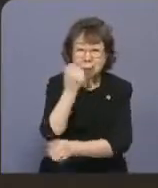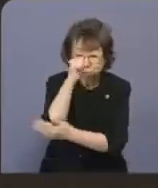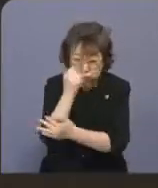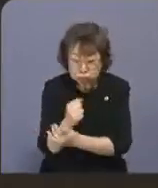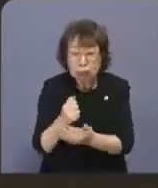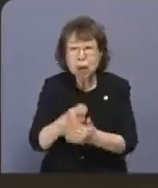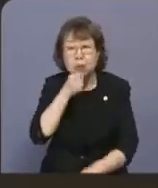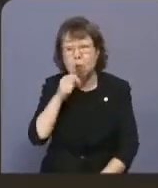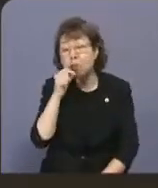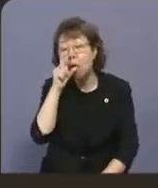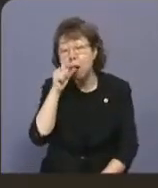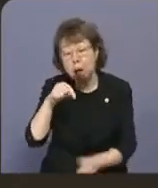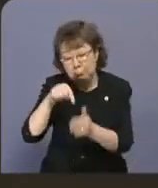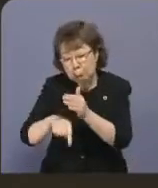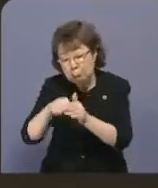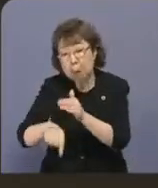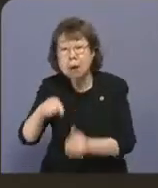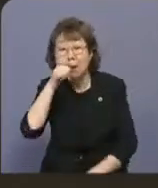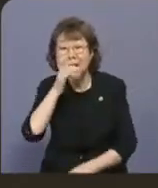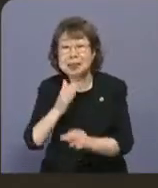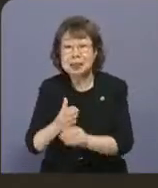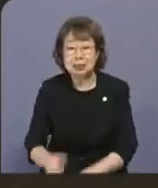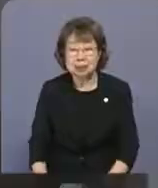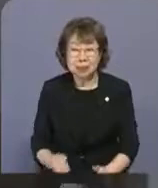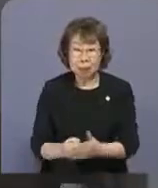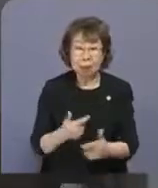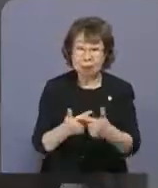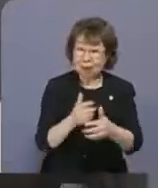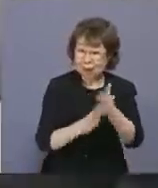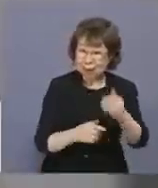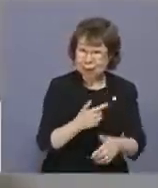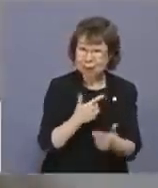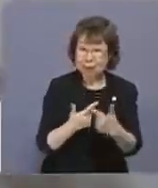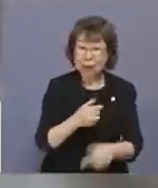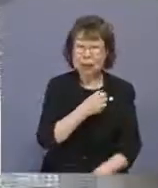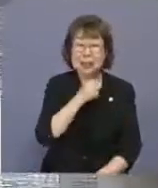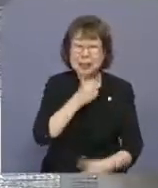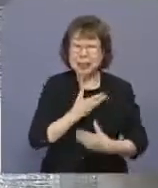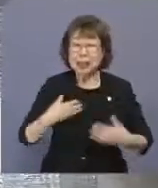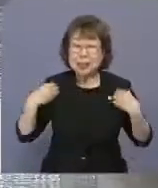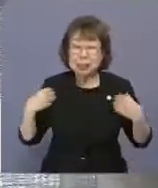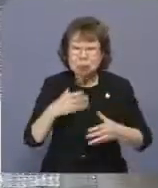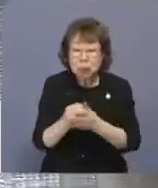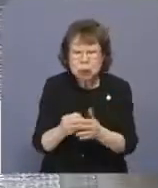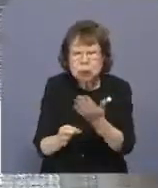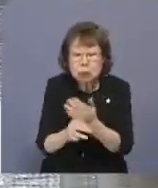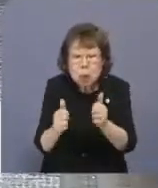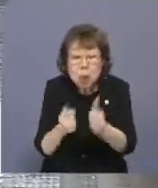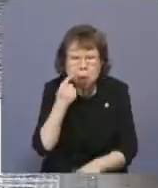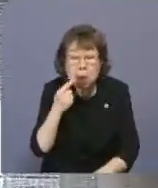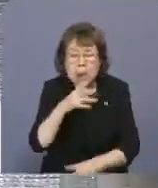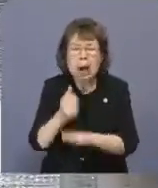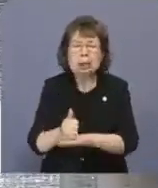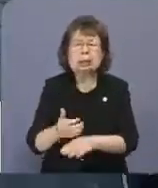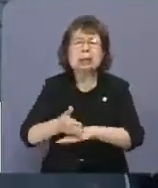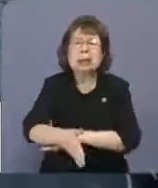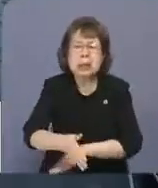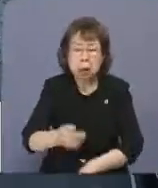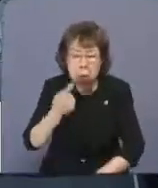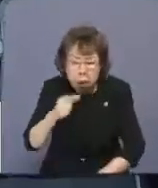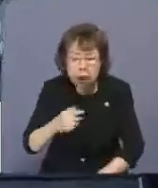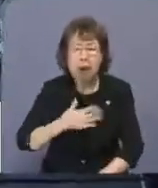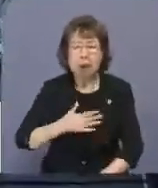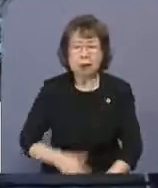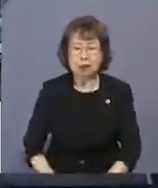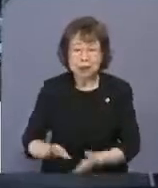누수가 발생했기 때문 부산시와 부산진구청은 이 사실을 올해 초 시범 운전에 들어가서야 뒤늦게 파악했습니다.